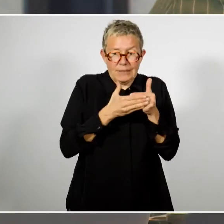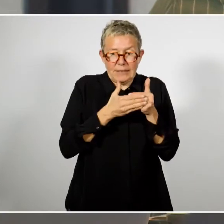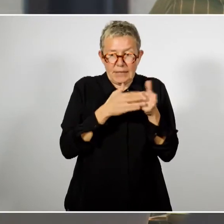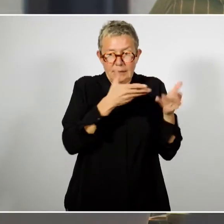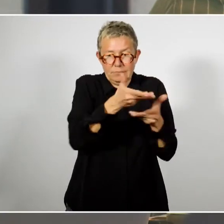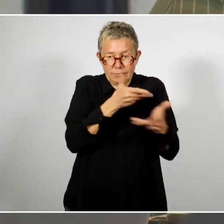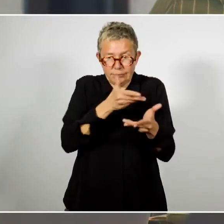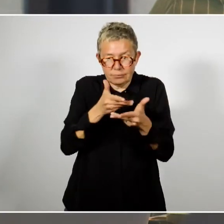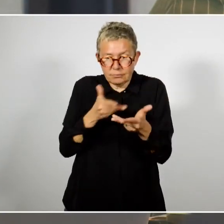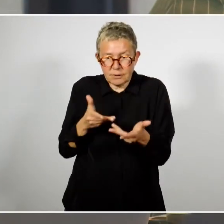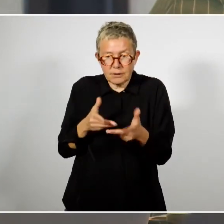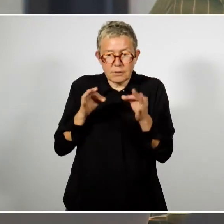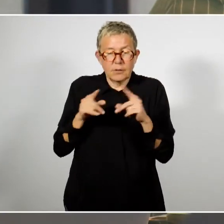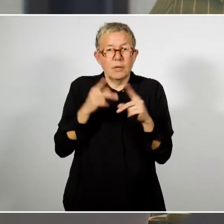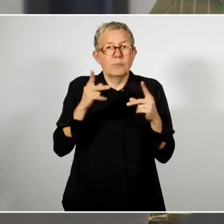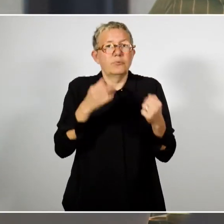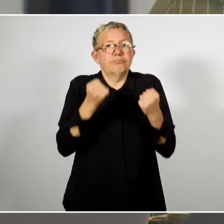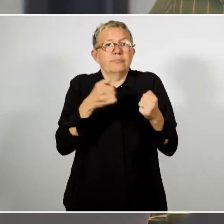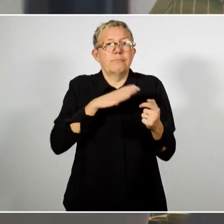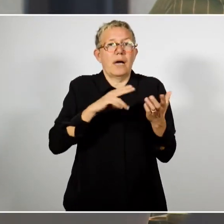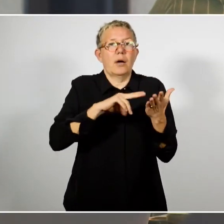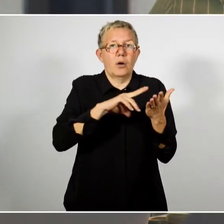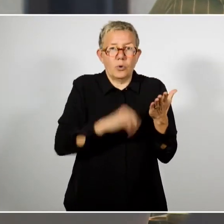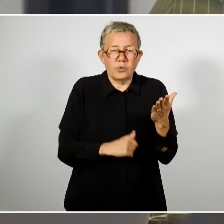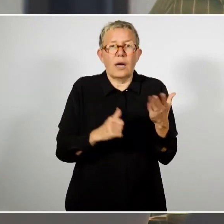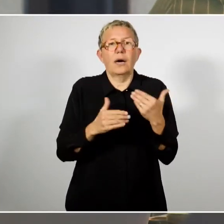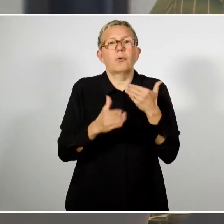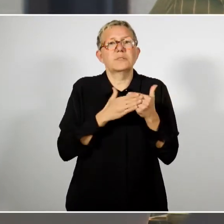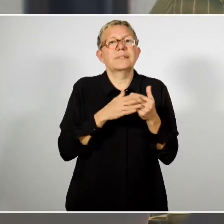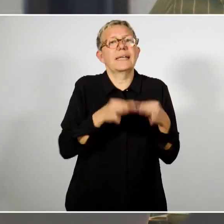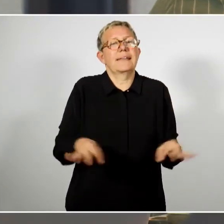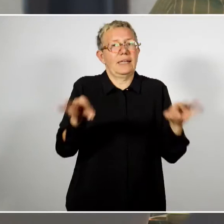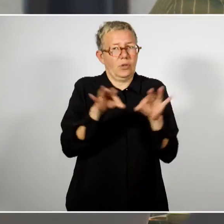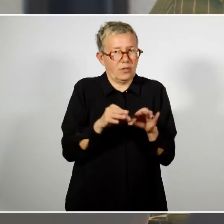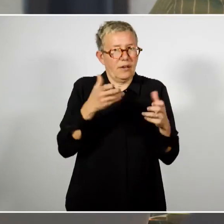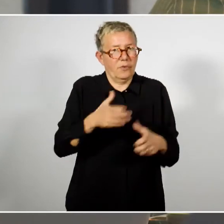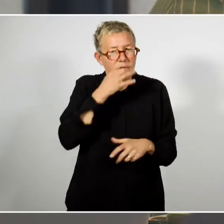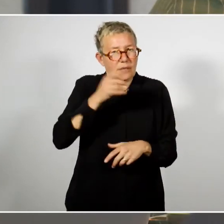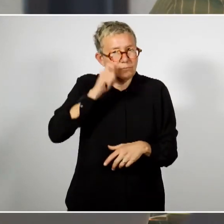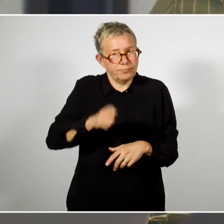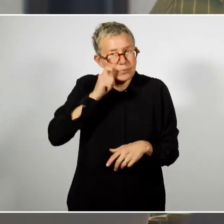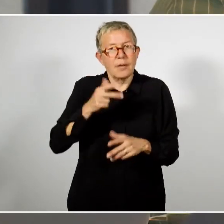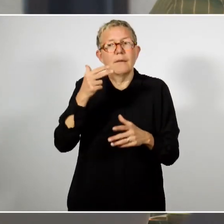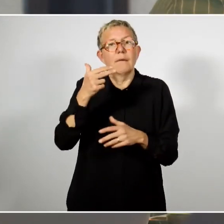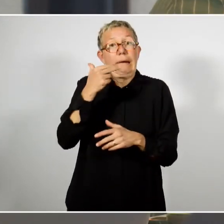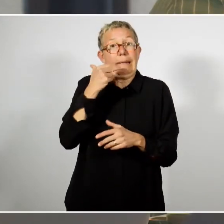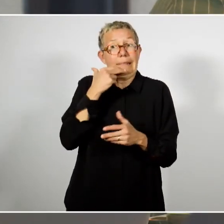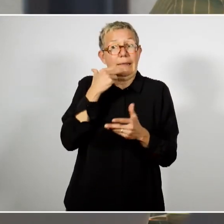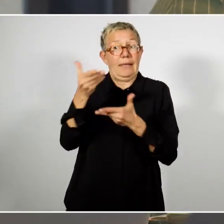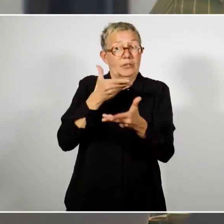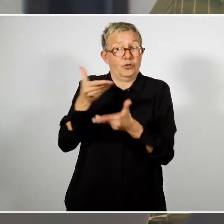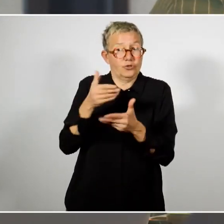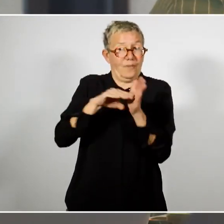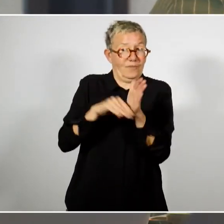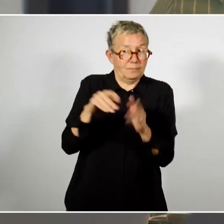est considérablement renforcée par ce nouveau contrat de proximité territoriale. Et je tiens à saluer ici la qualité des échanges entre les vice-présidents, les